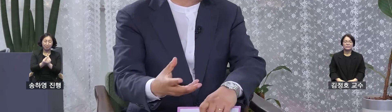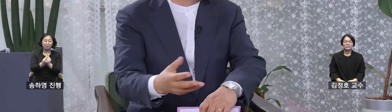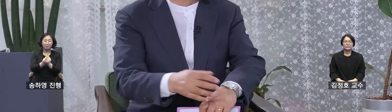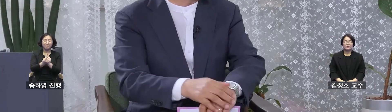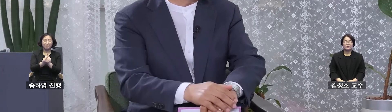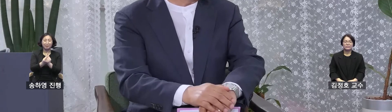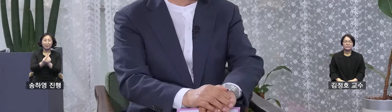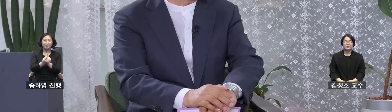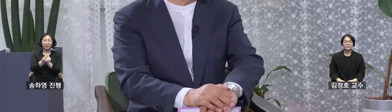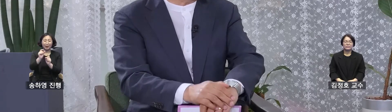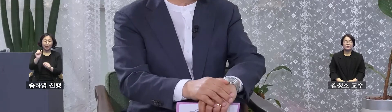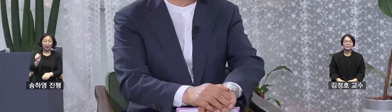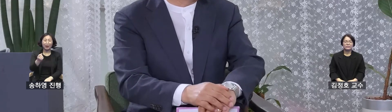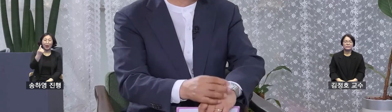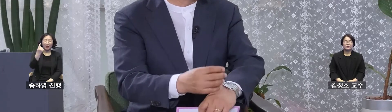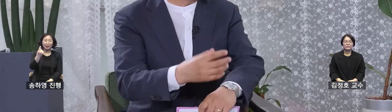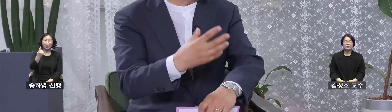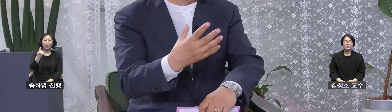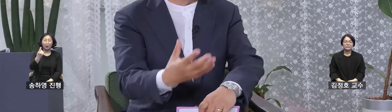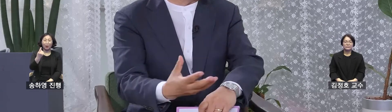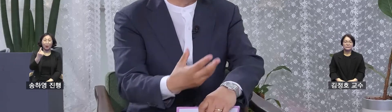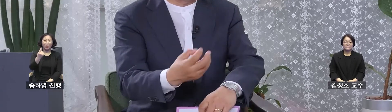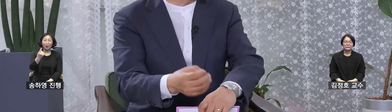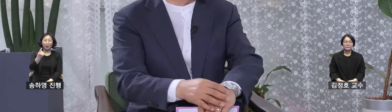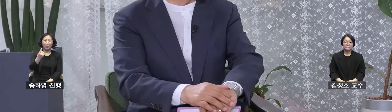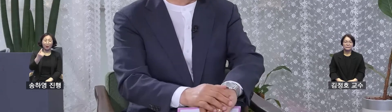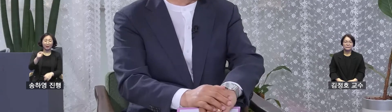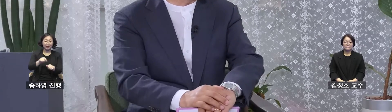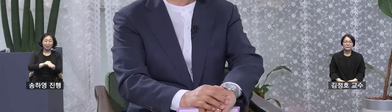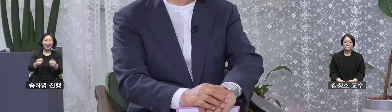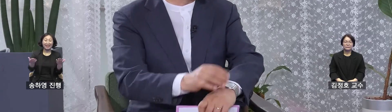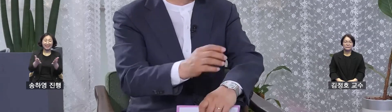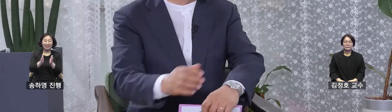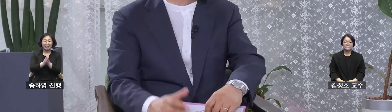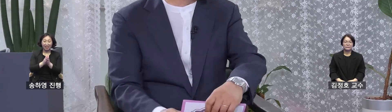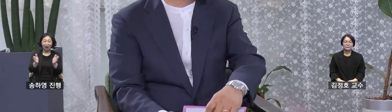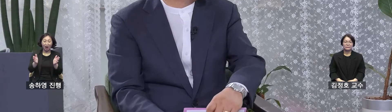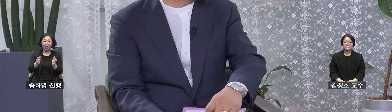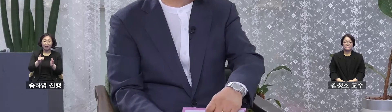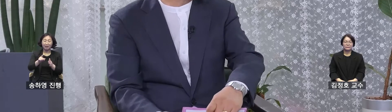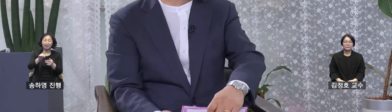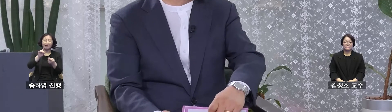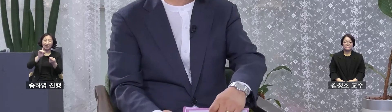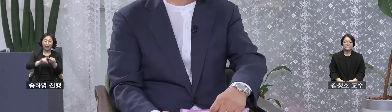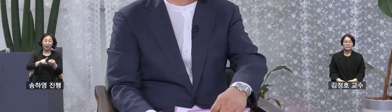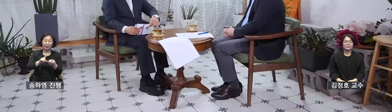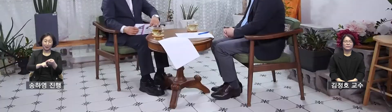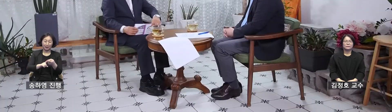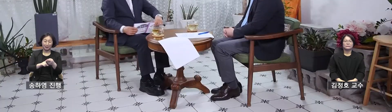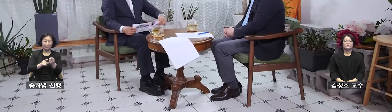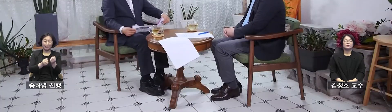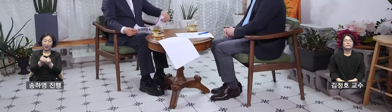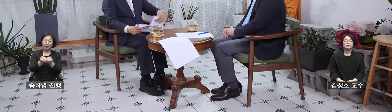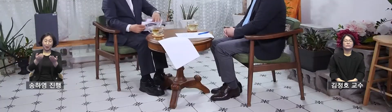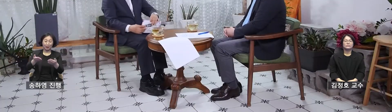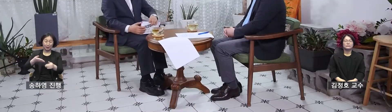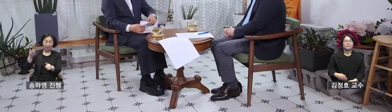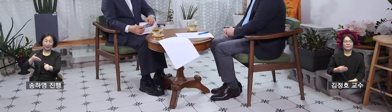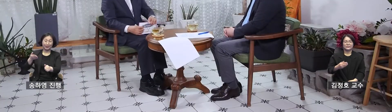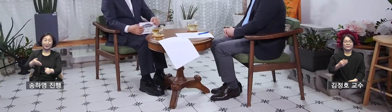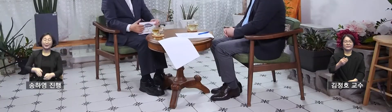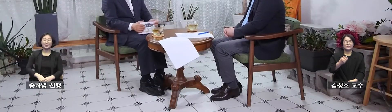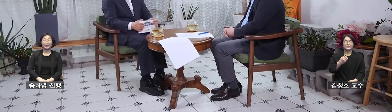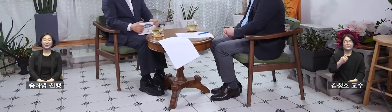또 특별한 네. 이제 뭐 일을 하기 시작했는데 네. 그 얘기도 좀 예. 에피소드 같이. 예. 그래서 제가